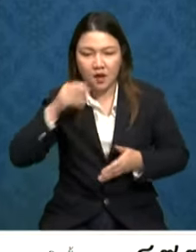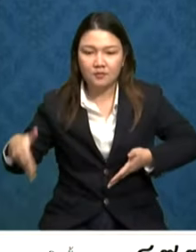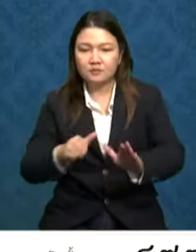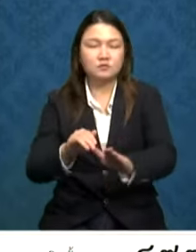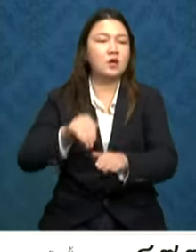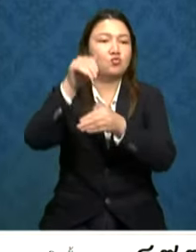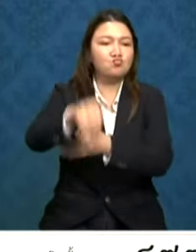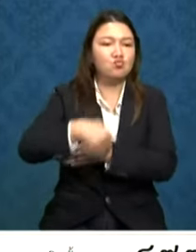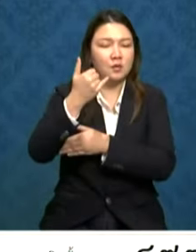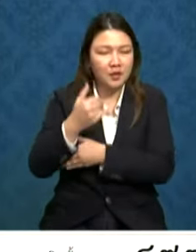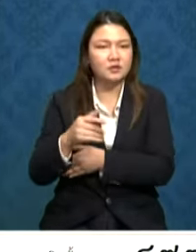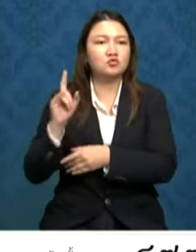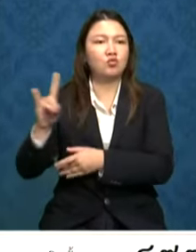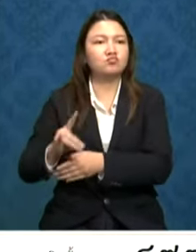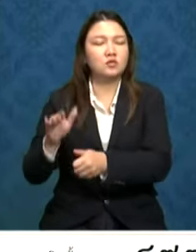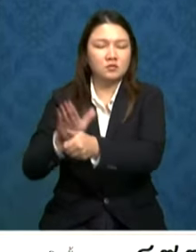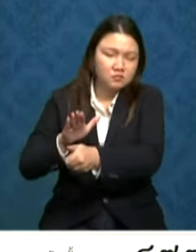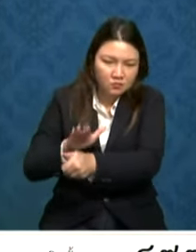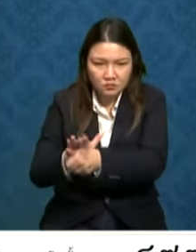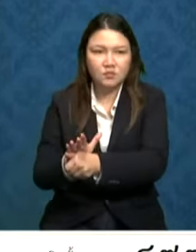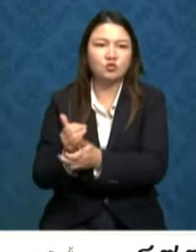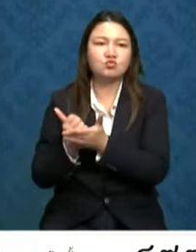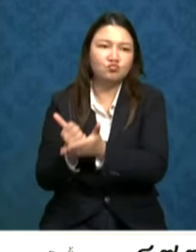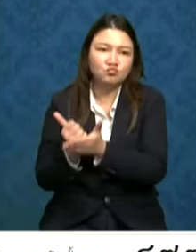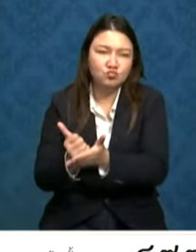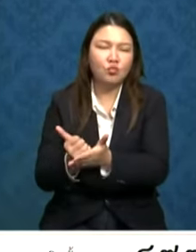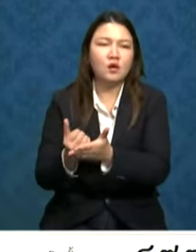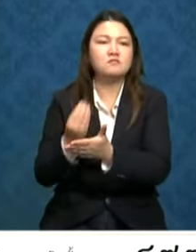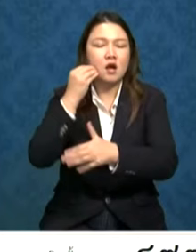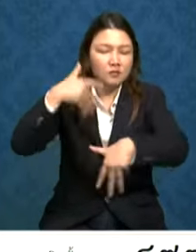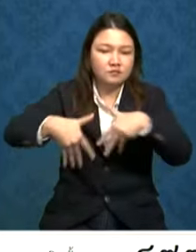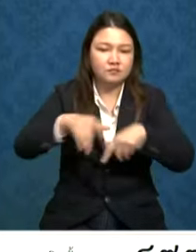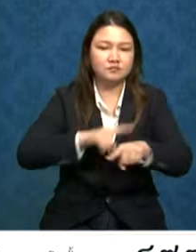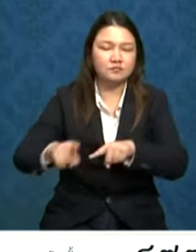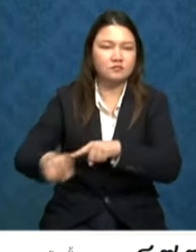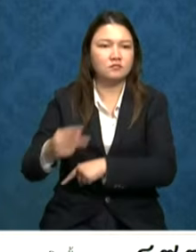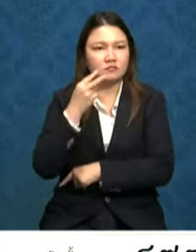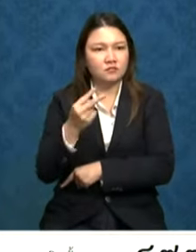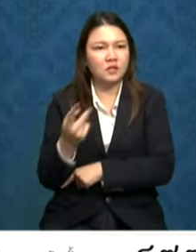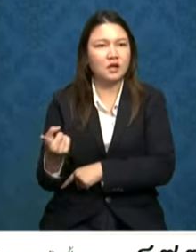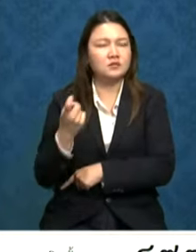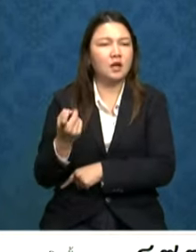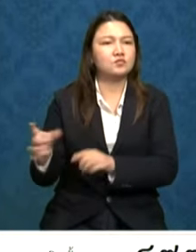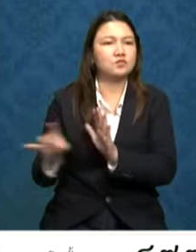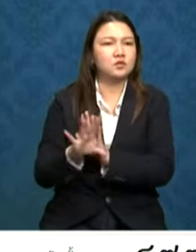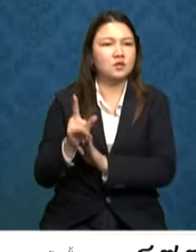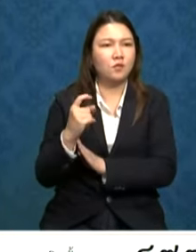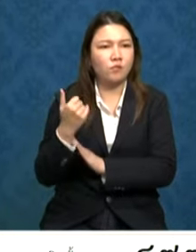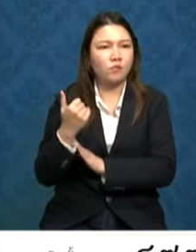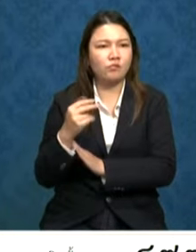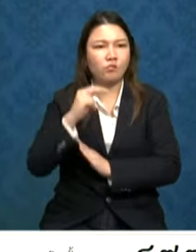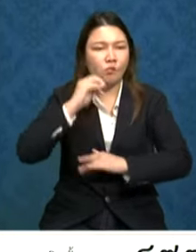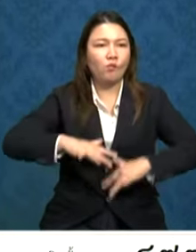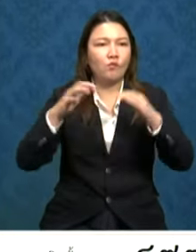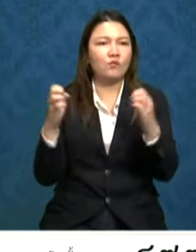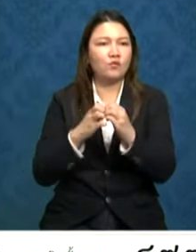สัตว์ทำไมต้องทำประมงหมู่บ้านเ่าทำไมนะครับแต่คำถามสุดท้ายนี่รู้สึกจะเบานิดนึงทำไมไปยุ่งเกี่ยวอะไรกับน้ำท่วม